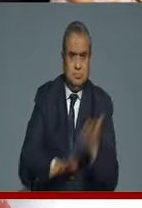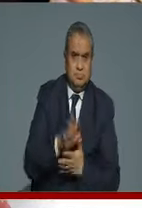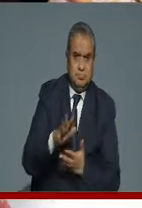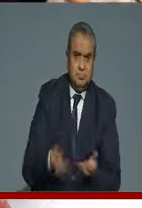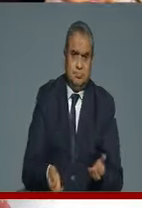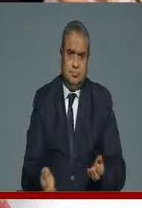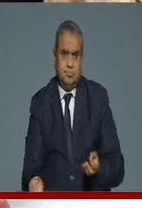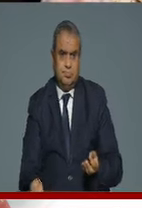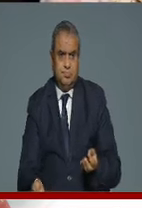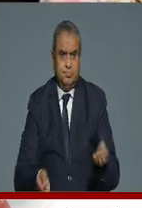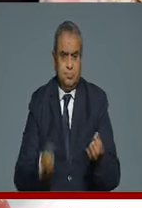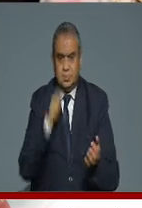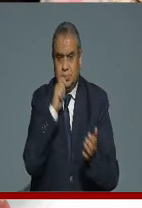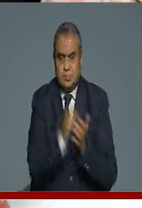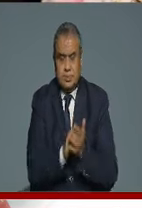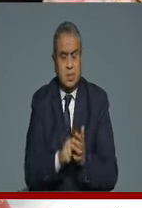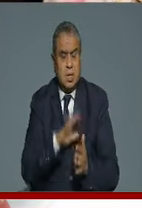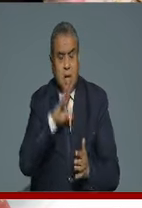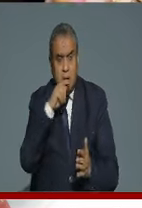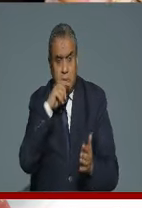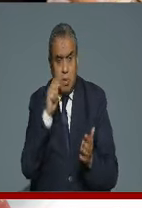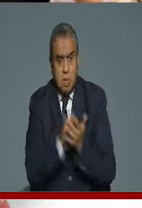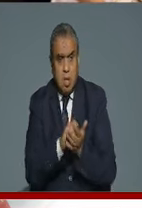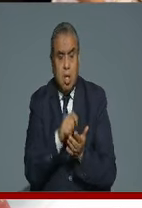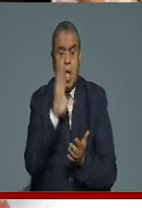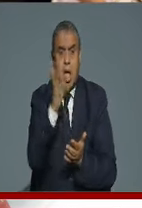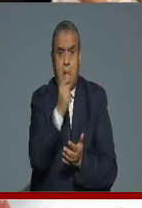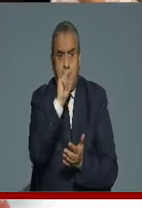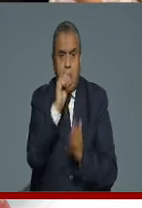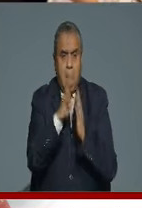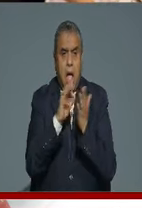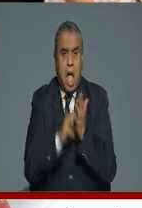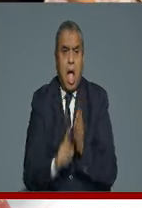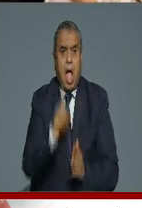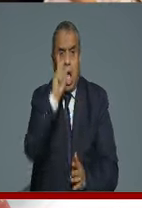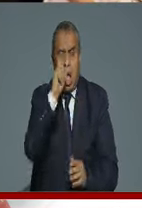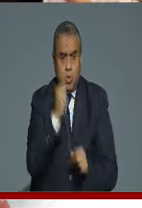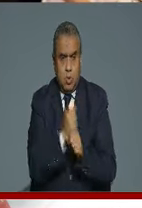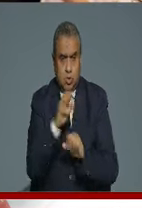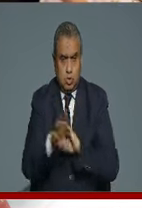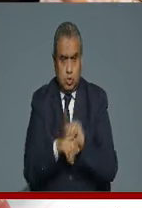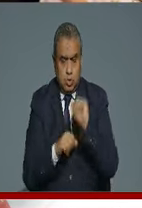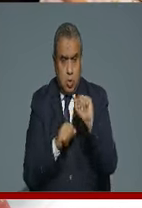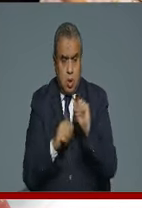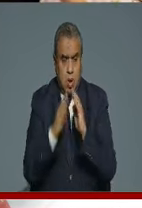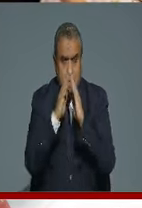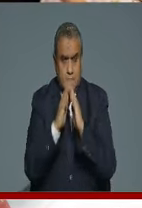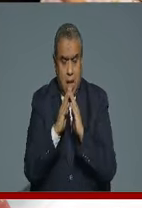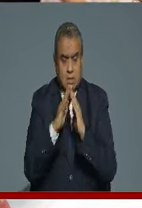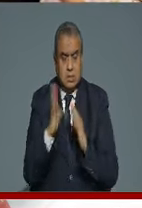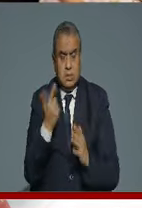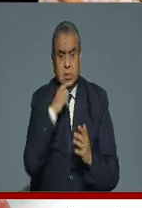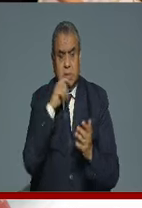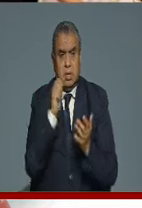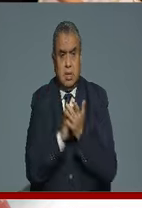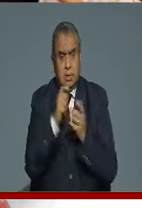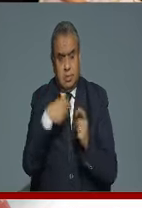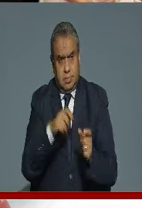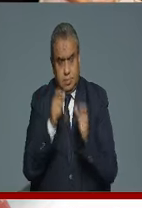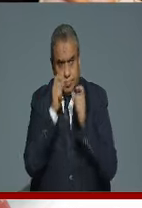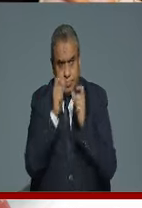مش حقيقي، لكن إحنا من أول يوم وحتى من قبل كده كنا حريصين جدا جدا على إن